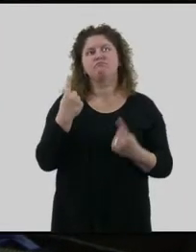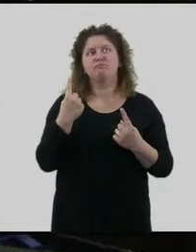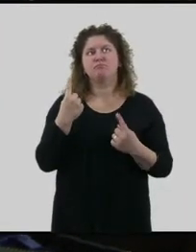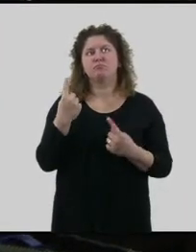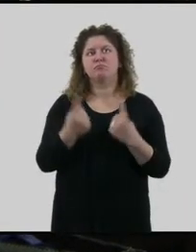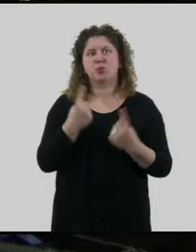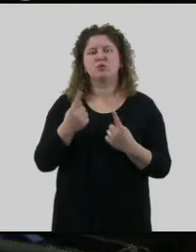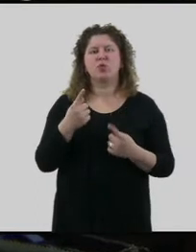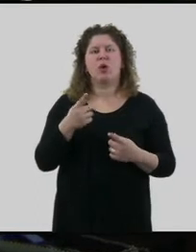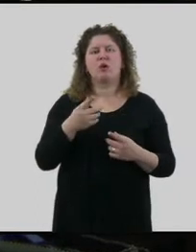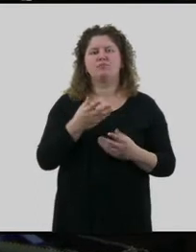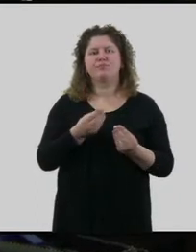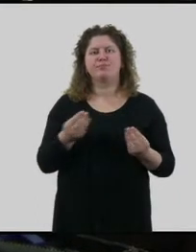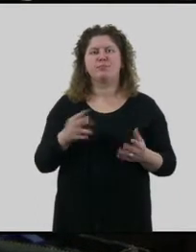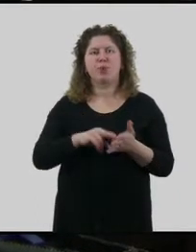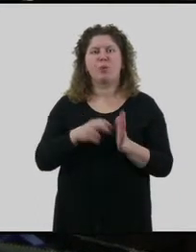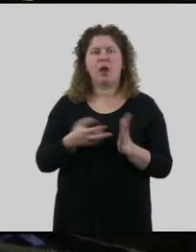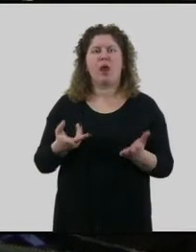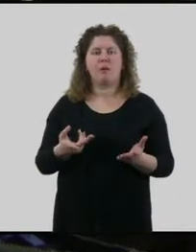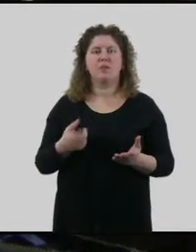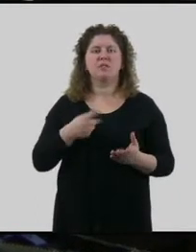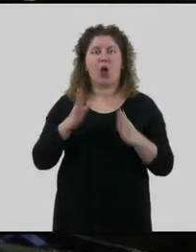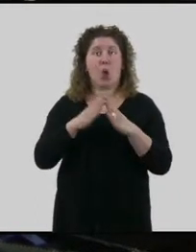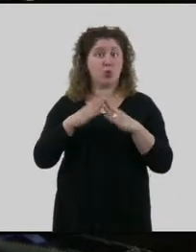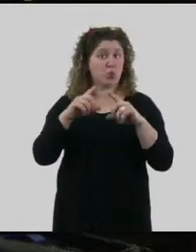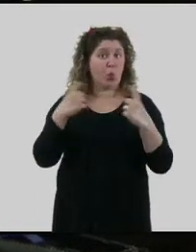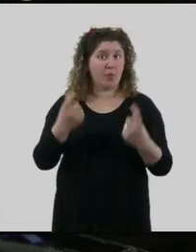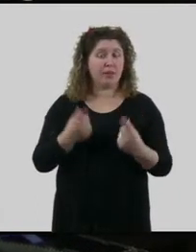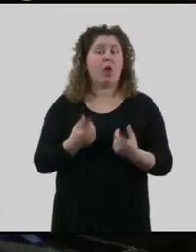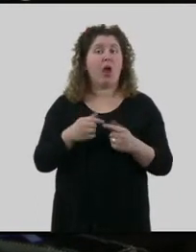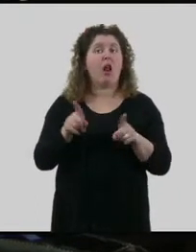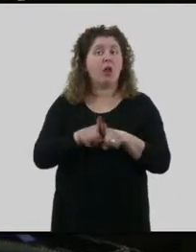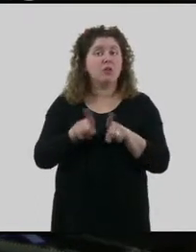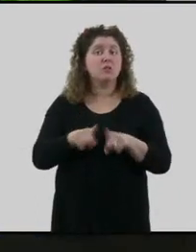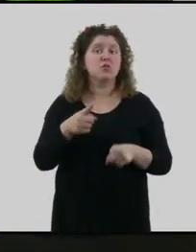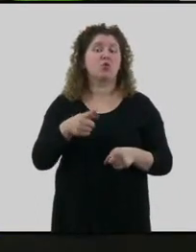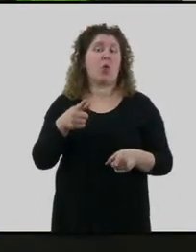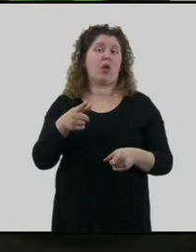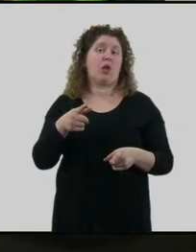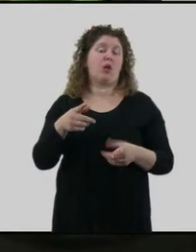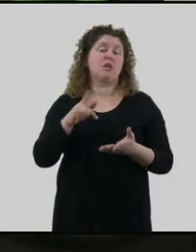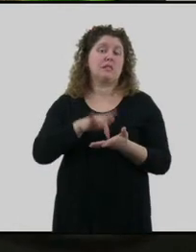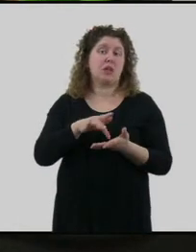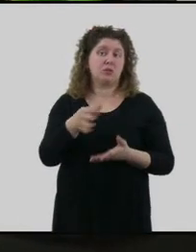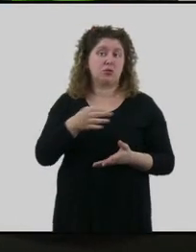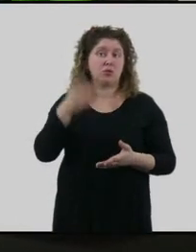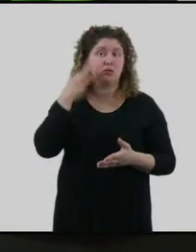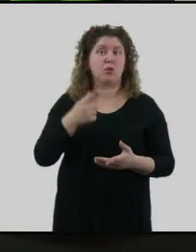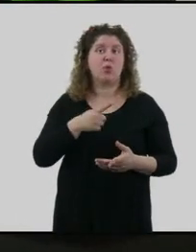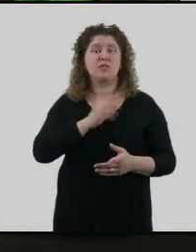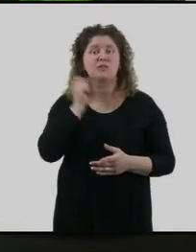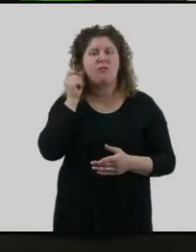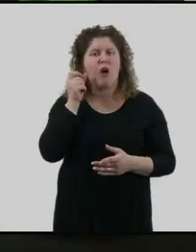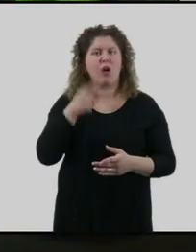Postoje određeni problemi i za udomitelje, ali i za nadležan centar za socijalnu skrb koji svakodnevno odgovara na brojne upite vezane